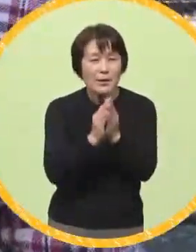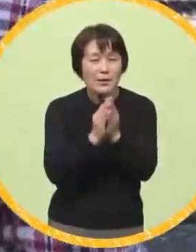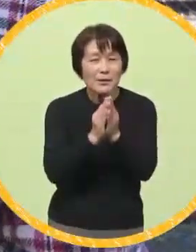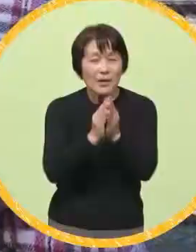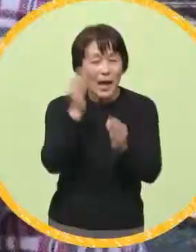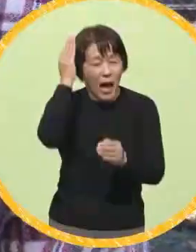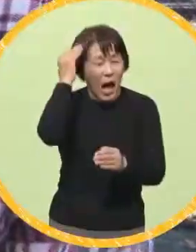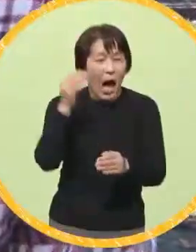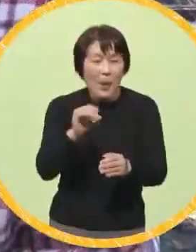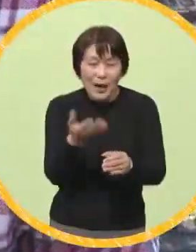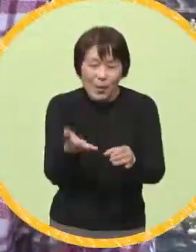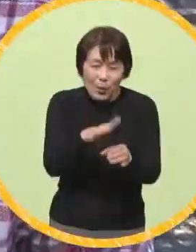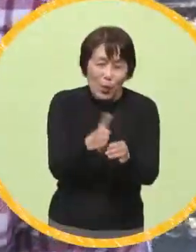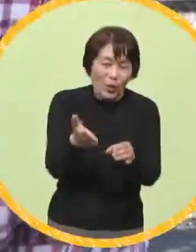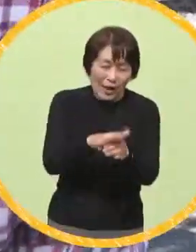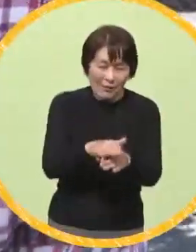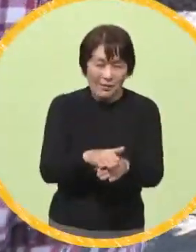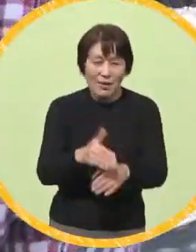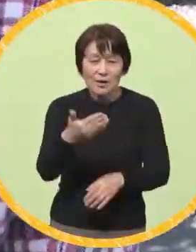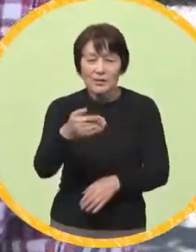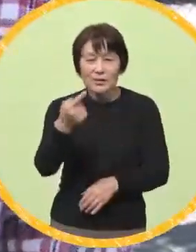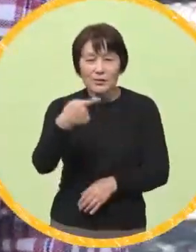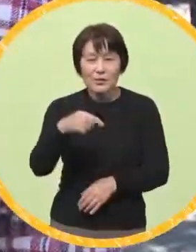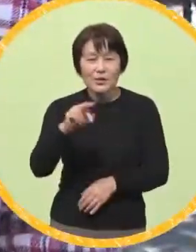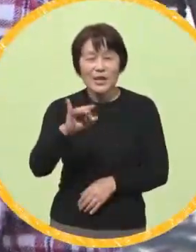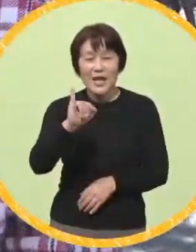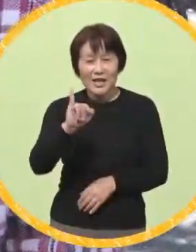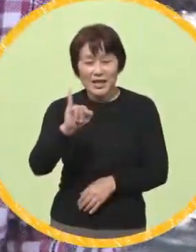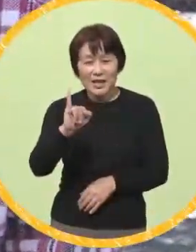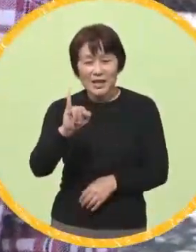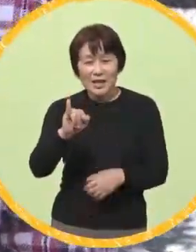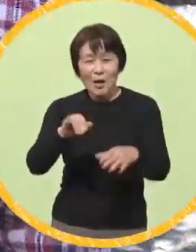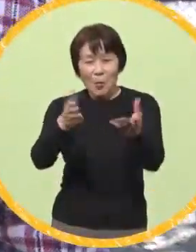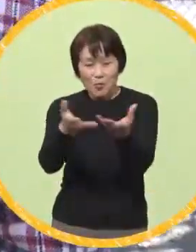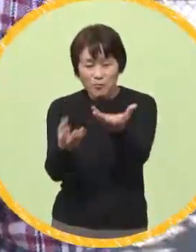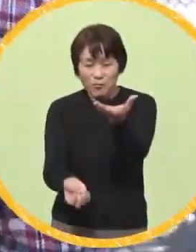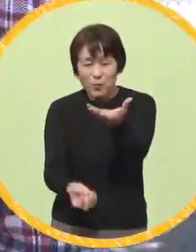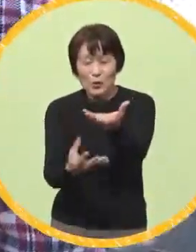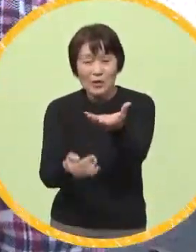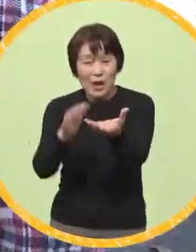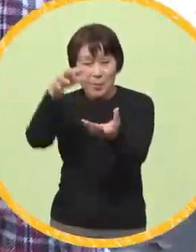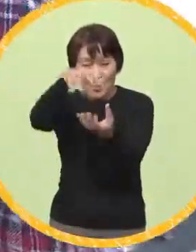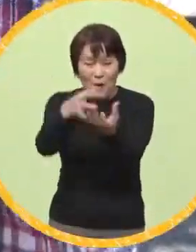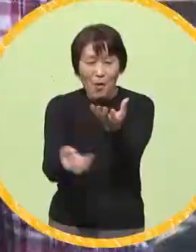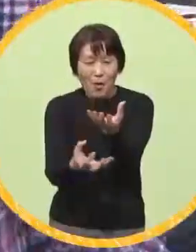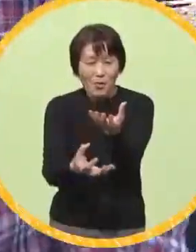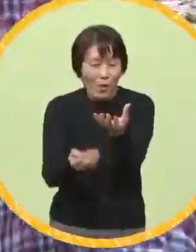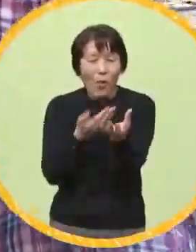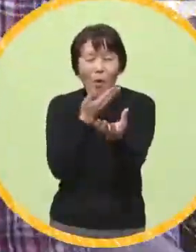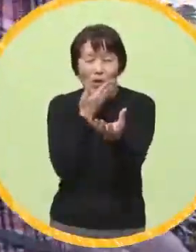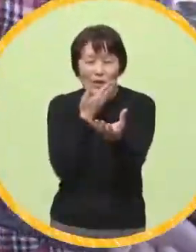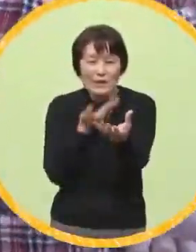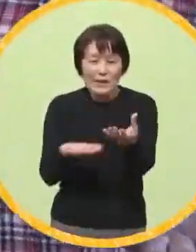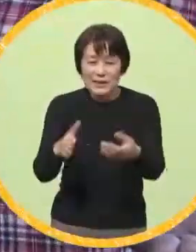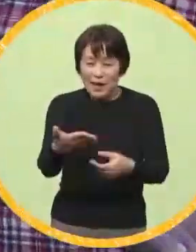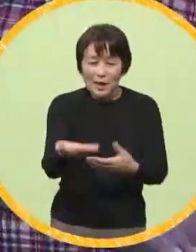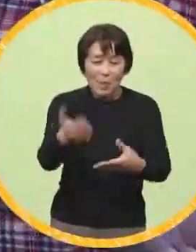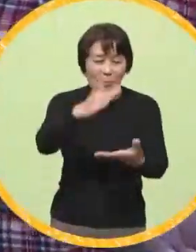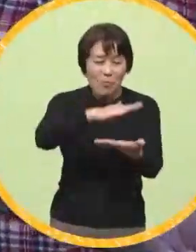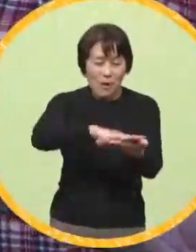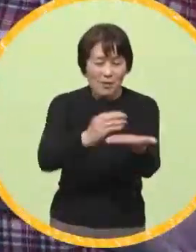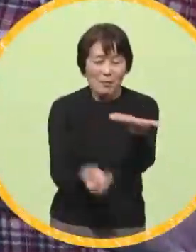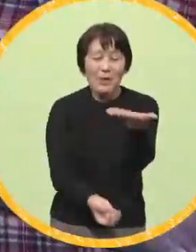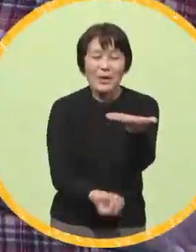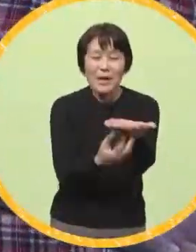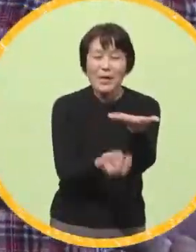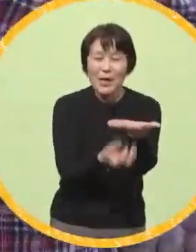て、まあ、燻製にしてもですね、はい、あの焼いて食べても非常に今好評で美味しいと思いますよ。 あ、そうなんですね、うわ、いい